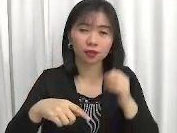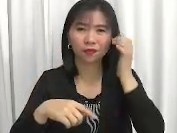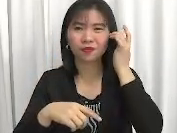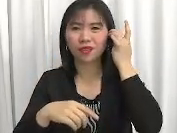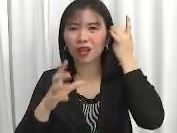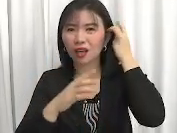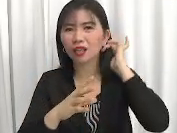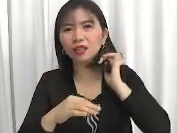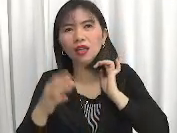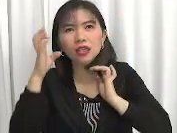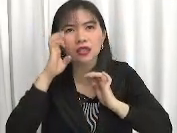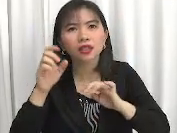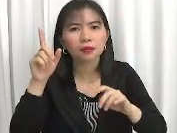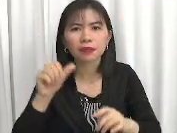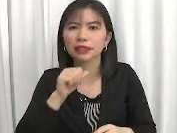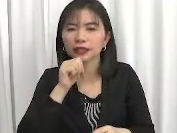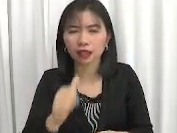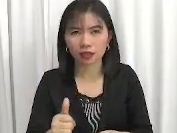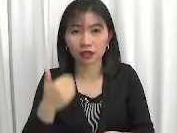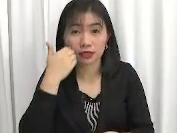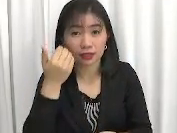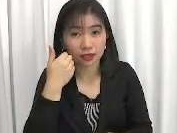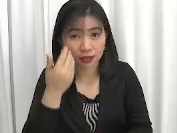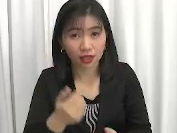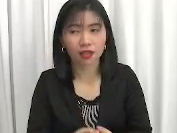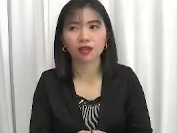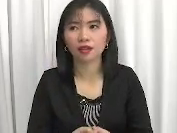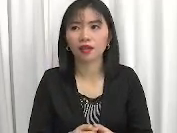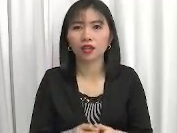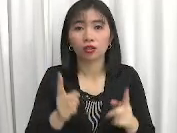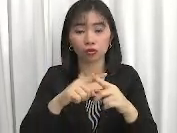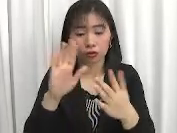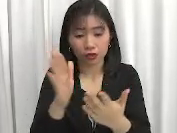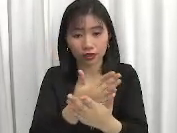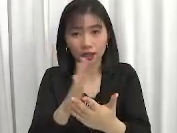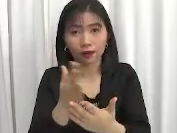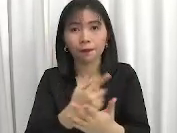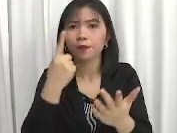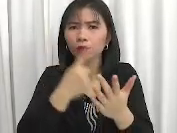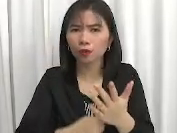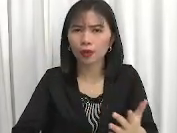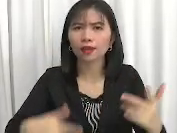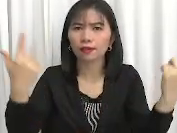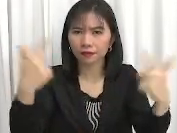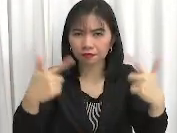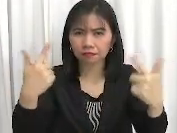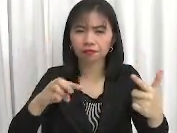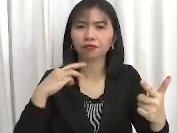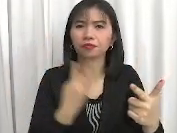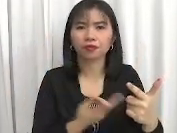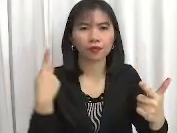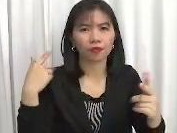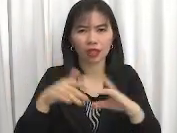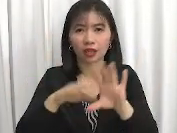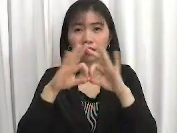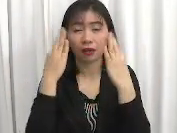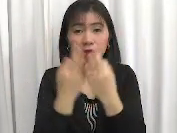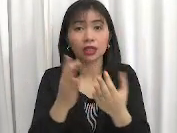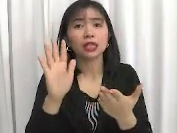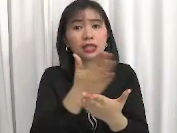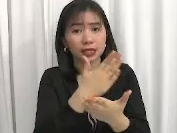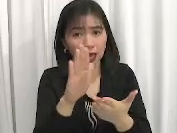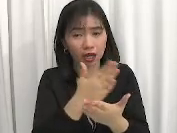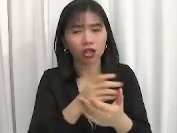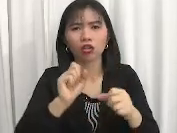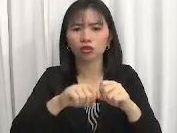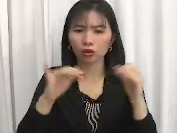yung na-encounter natin na hindi maganda. I-share mo. Bakit? Dahil para kung